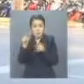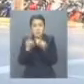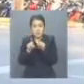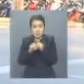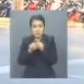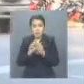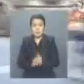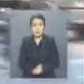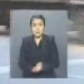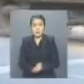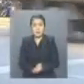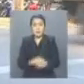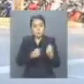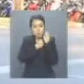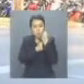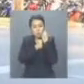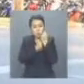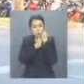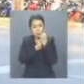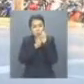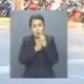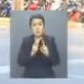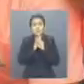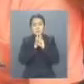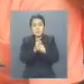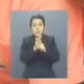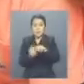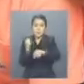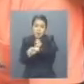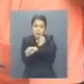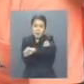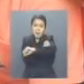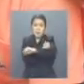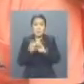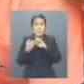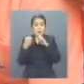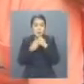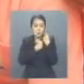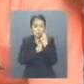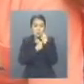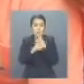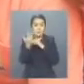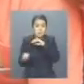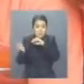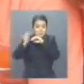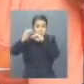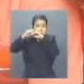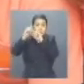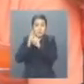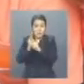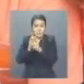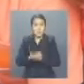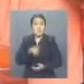การมาเรียกร้องค่าจ้างขั้นต่ำของแต่ละปีของขบวนการแรงงาน แต่ผมอยากถามรัฐบาลว่าการขึ้น300